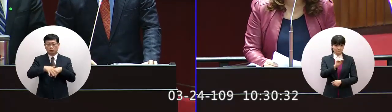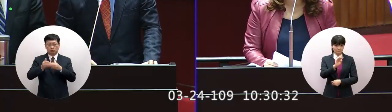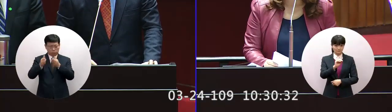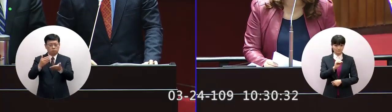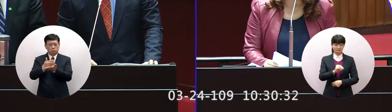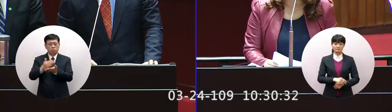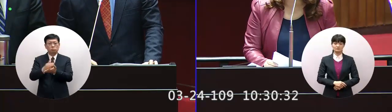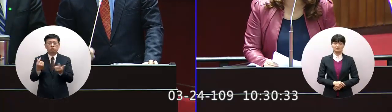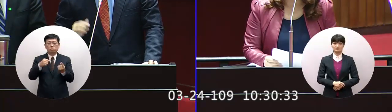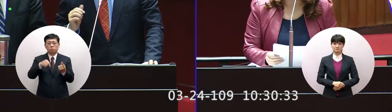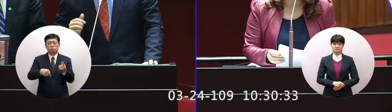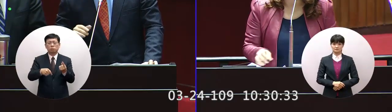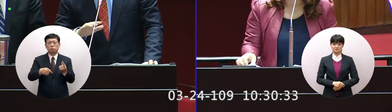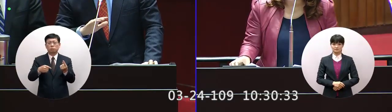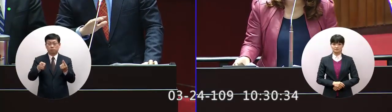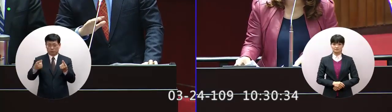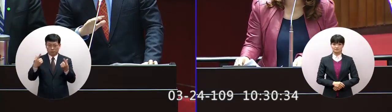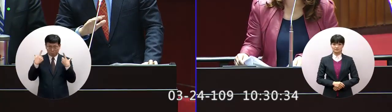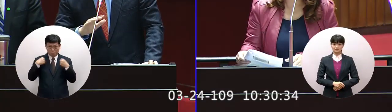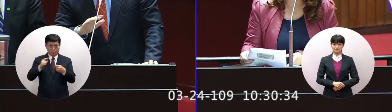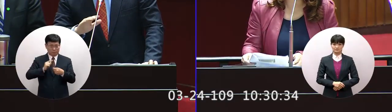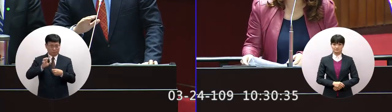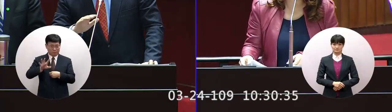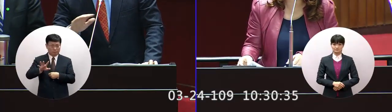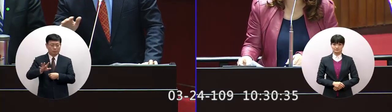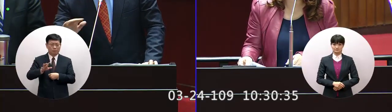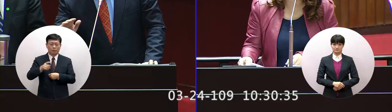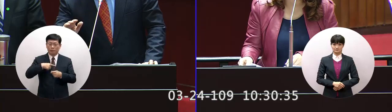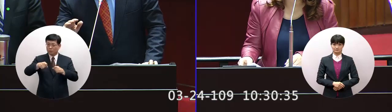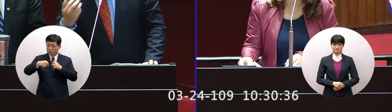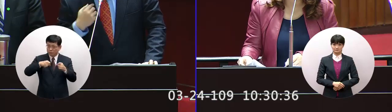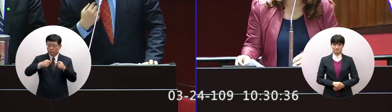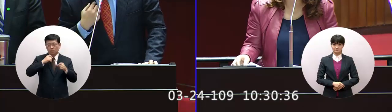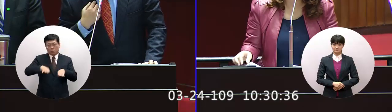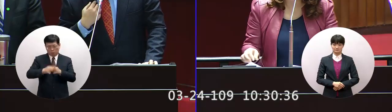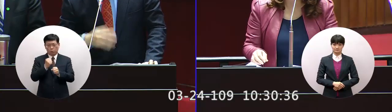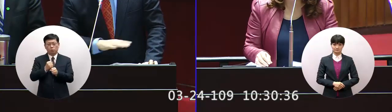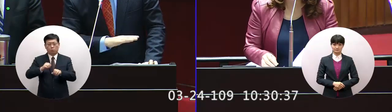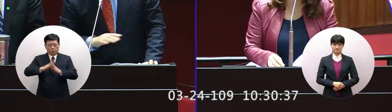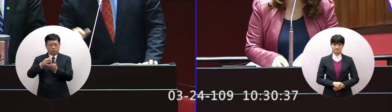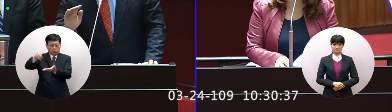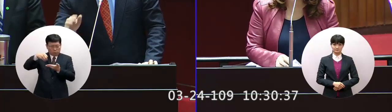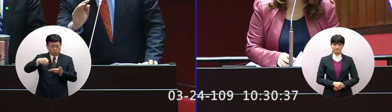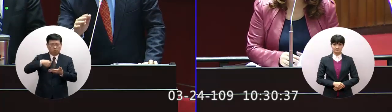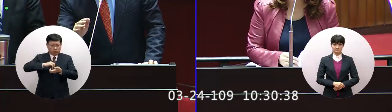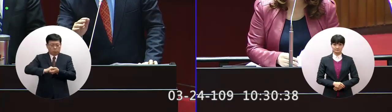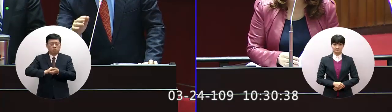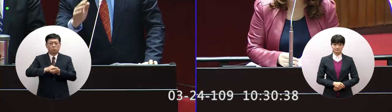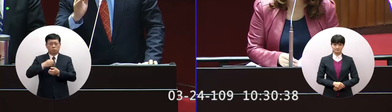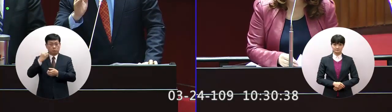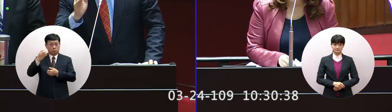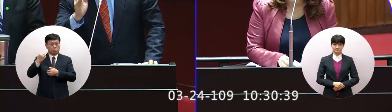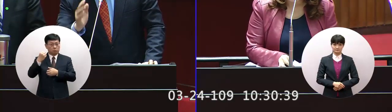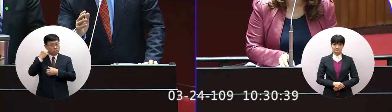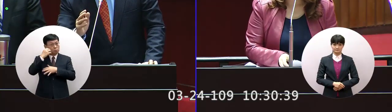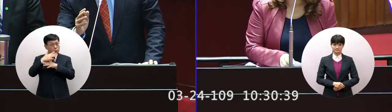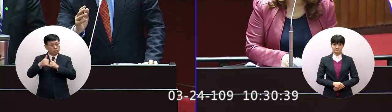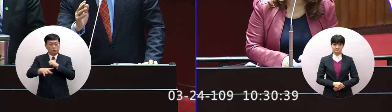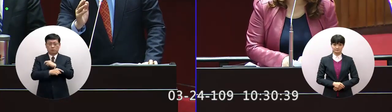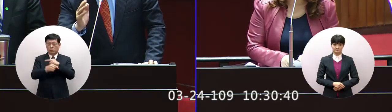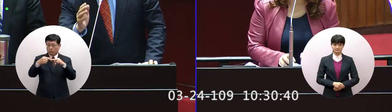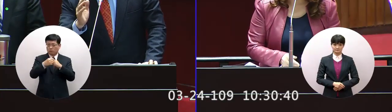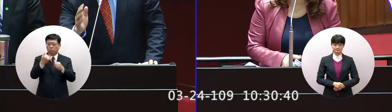处理。我想从这里，应该他们有相关的，因为计划他们已经在做，很快给我核定，我们从新住民基金拨